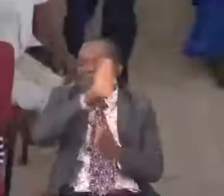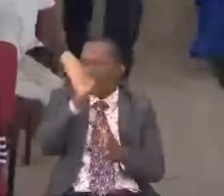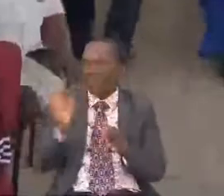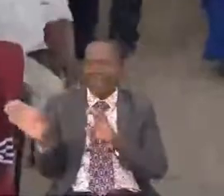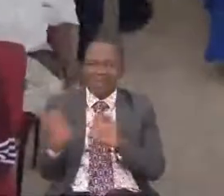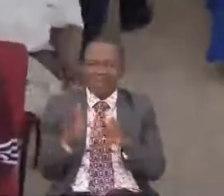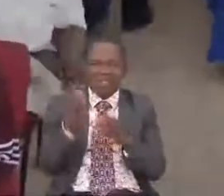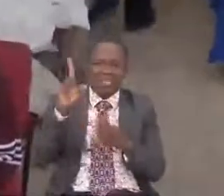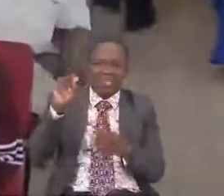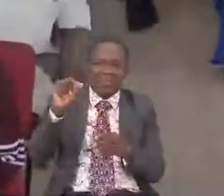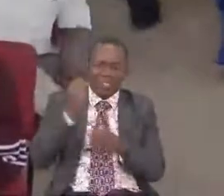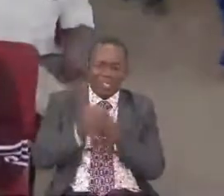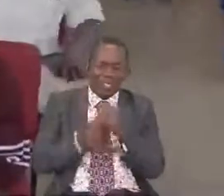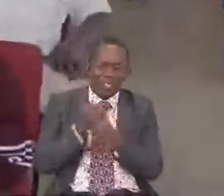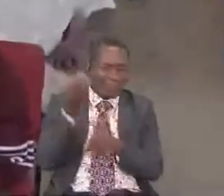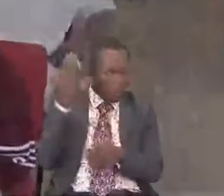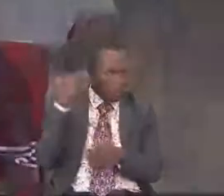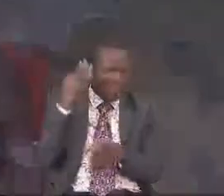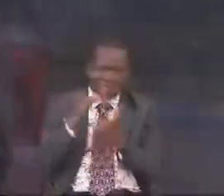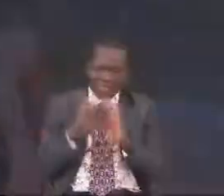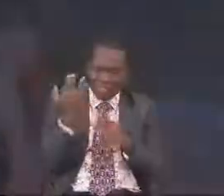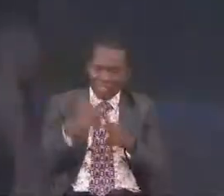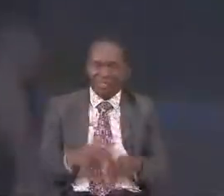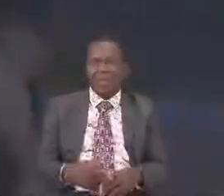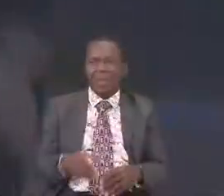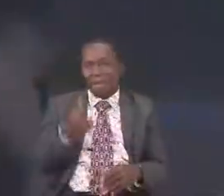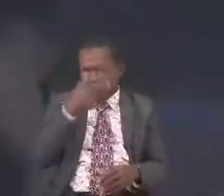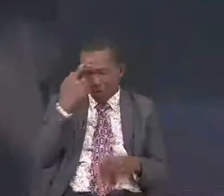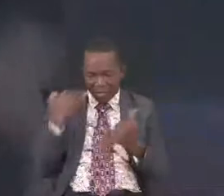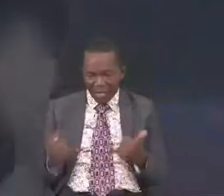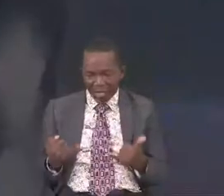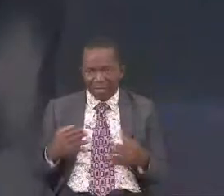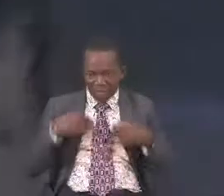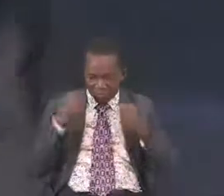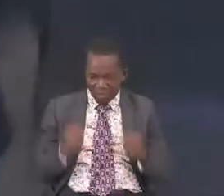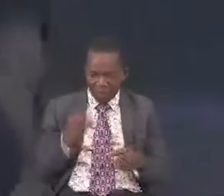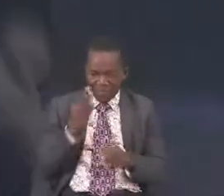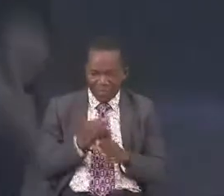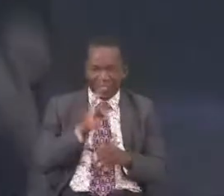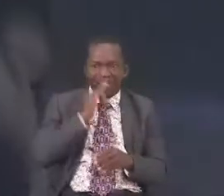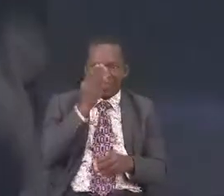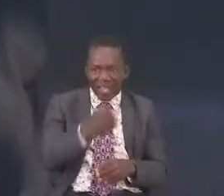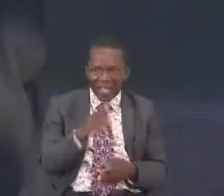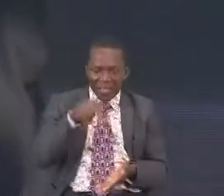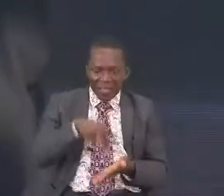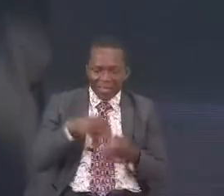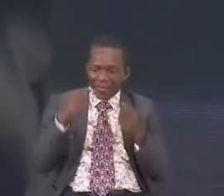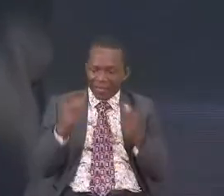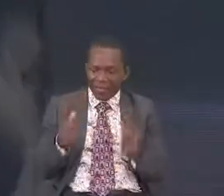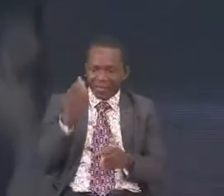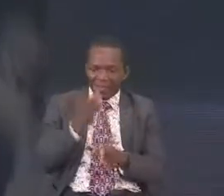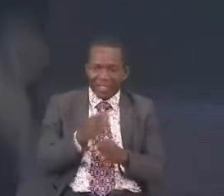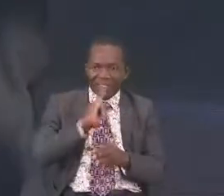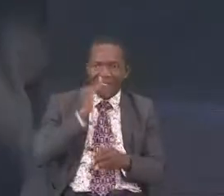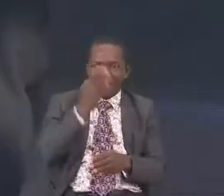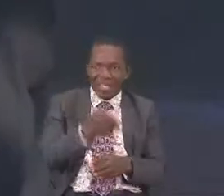Parce que maintenant, la foi forte est là, la foi ferme est là, la foi